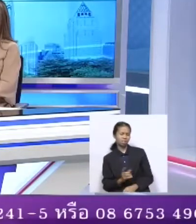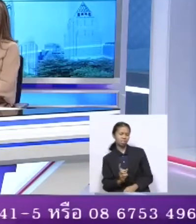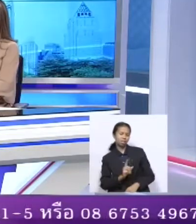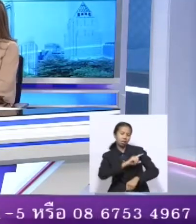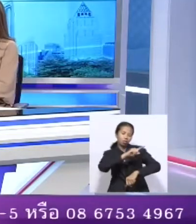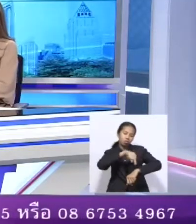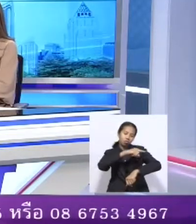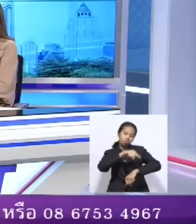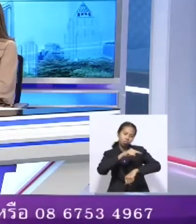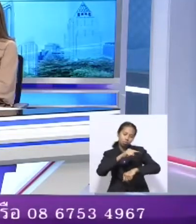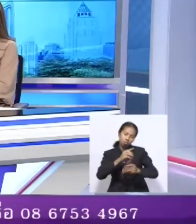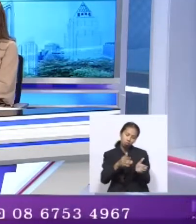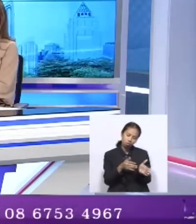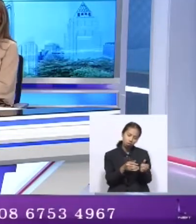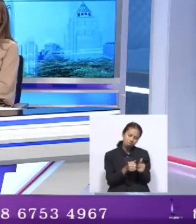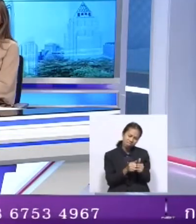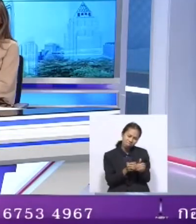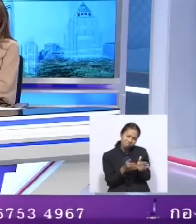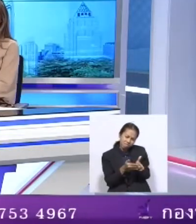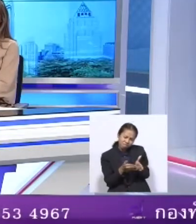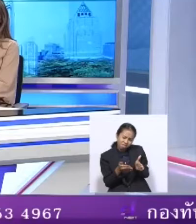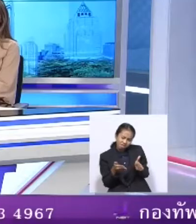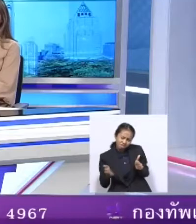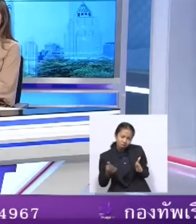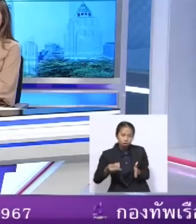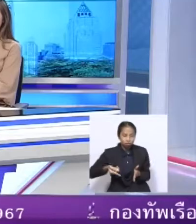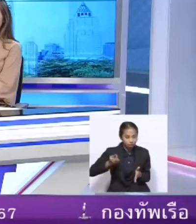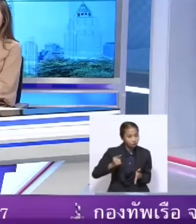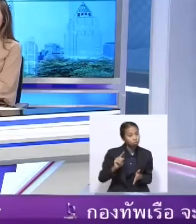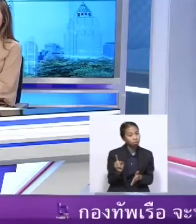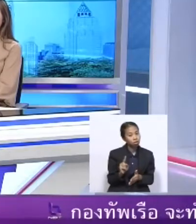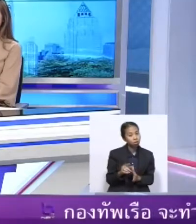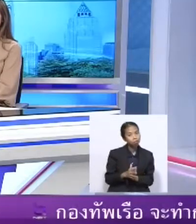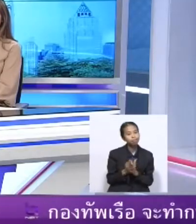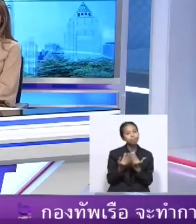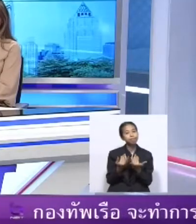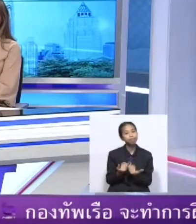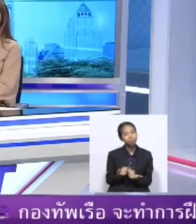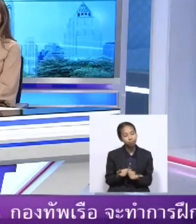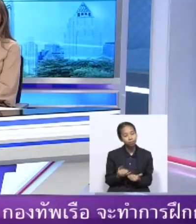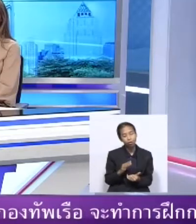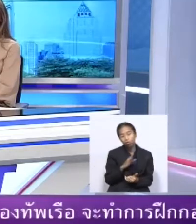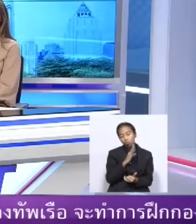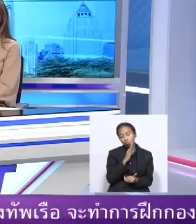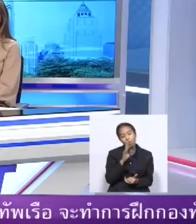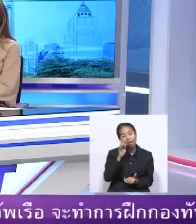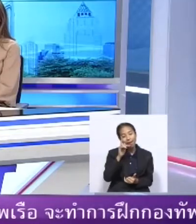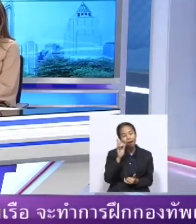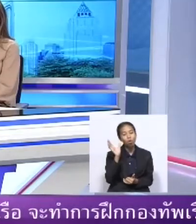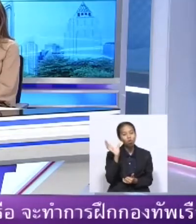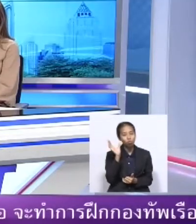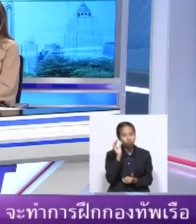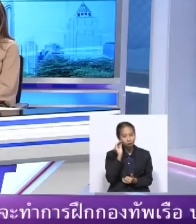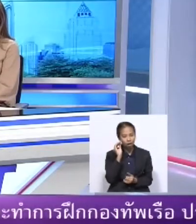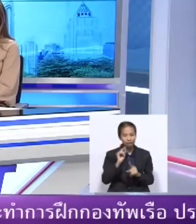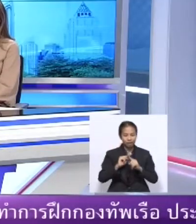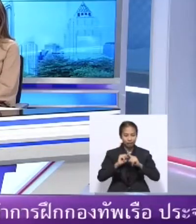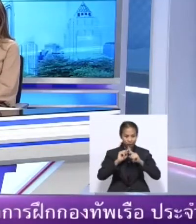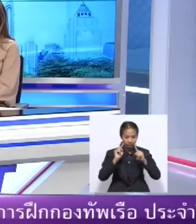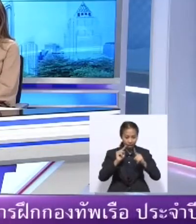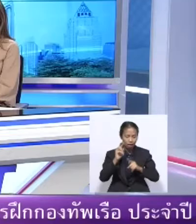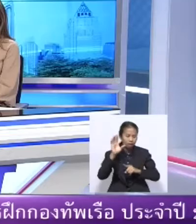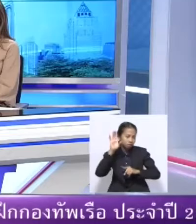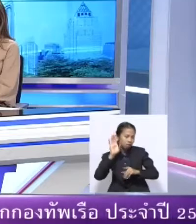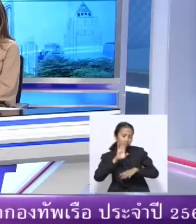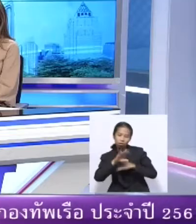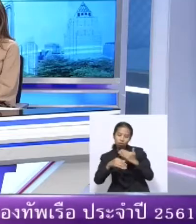า เดี๋ยวจะทำให้การเลือกตั้งช้าออกไปอีกเพราะหลายคนรอคอยอยู ่ ท่านก็เลยบอกว่าคนไทยอยากให้ฟังหูไว้หูนะอย่าไปเชื่อคำพูดบิดเบือนต่าง